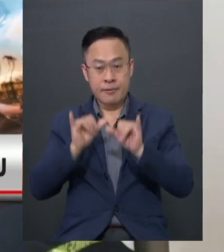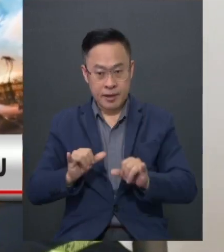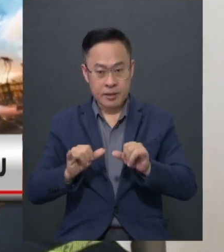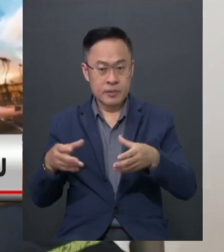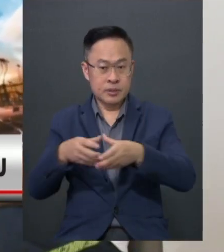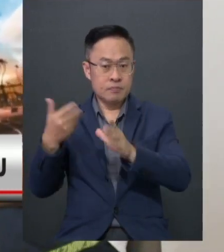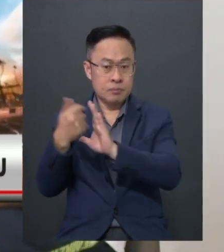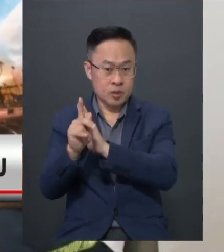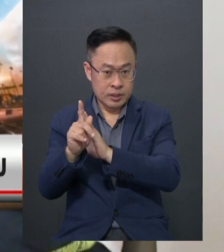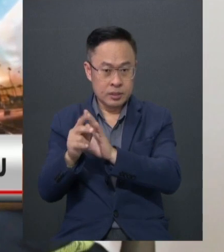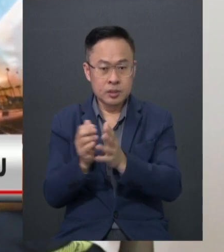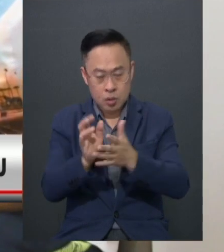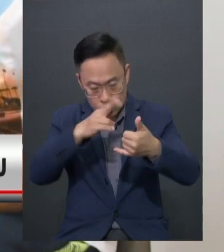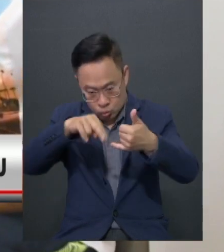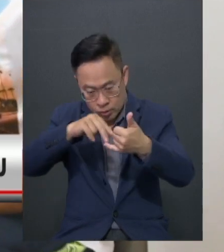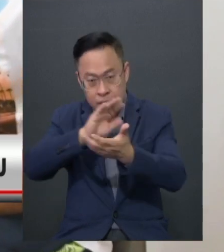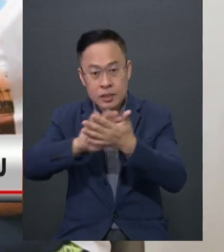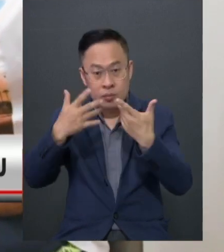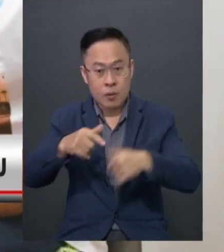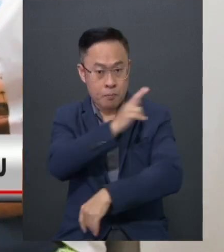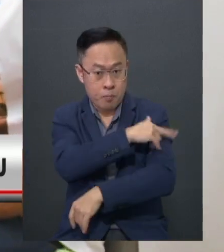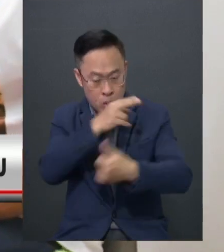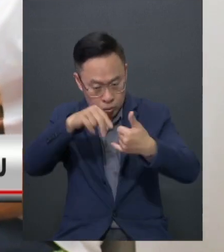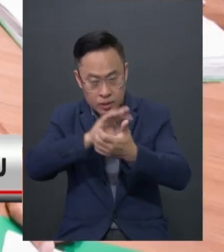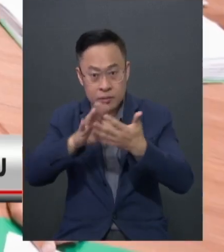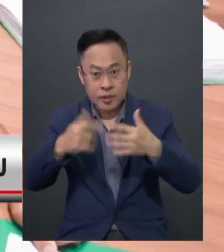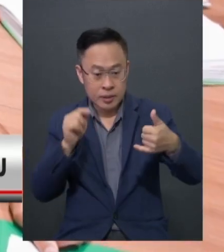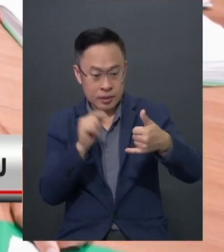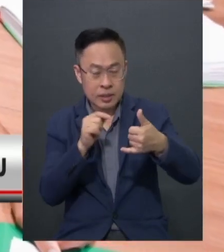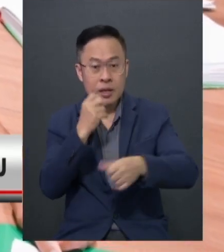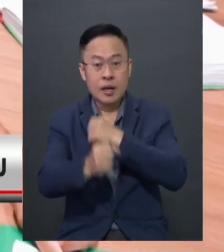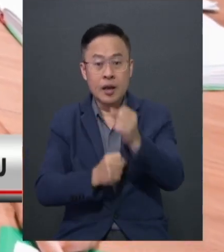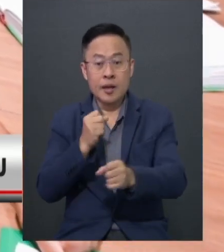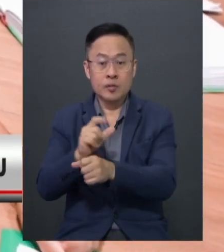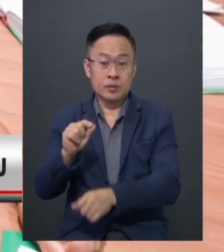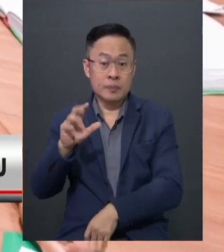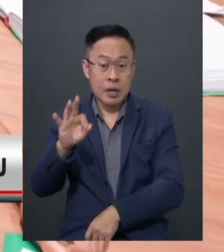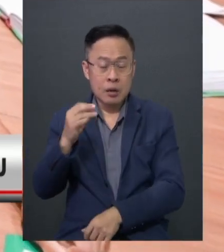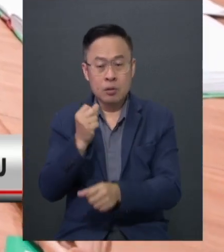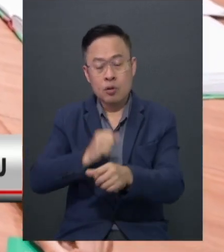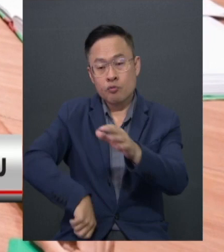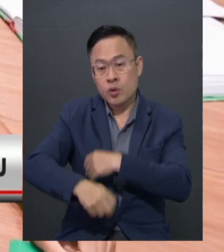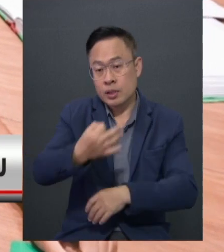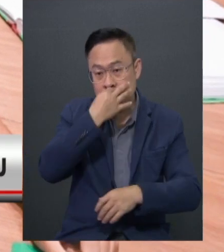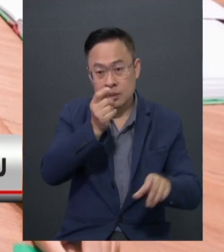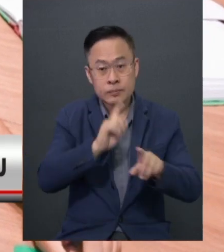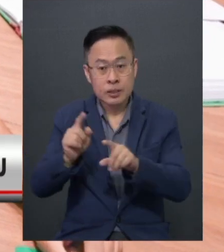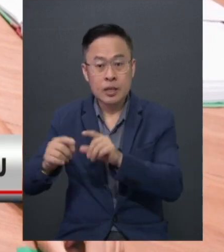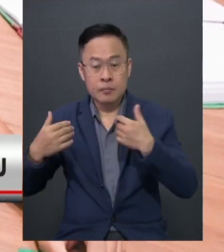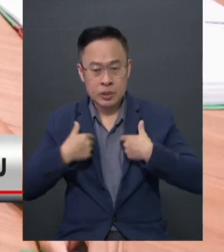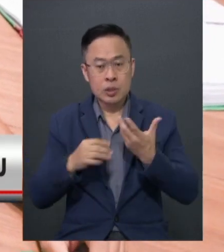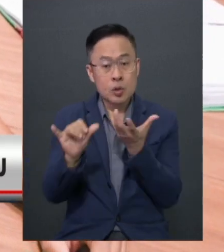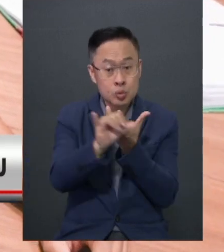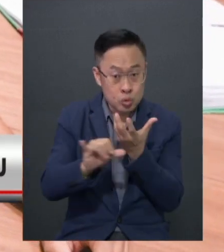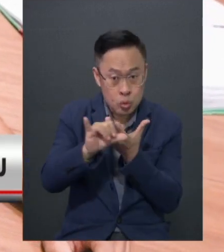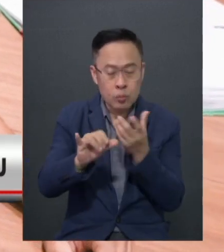ในเบื้องต้นนะครับซึ่ง SCGจะรีเนี่ยอายุปัจจุบัน 29ปีแล้วครับผ่านการค้าแข้งมาหลายทีมทั้งสโมสรใน